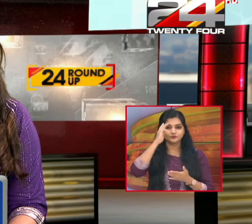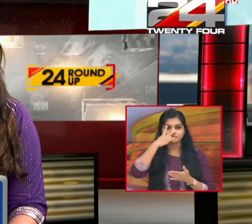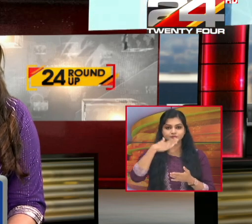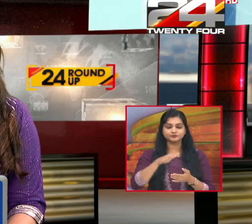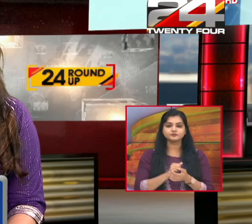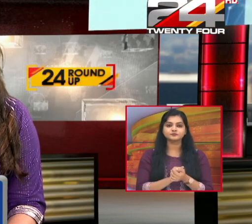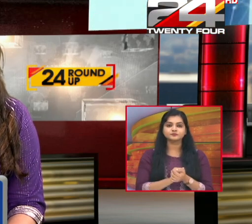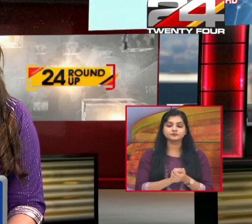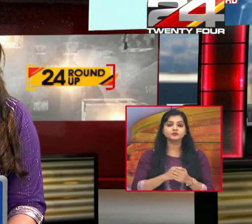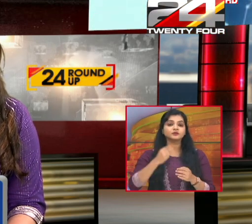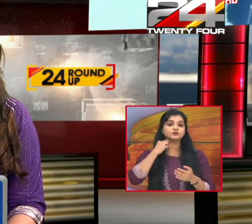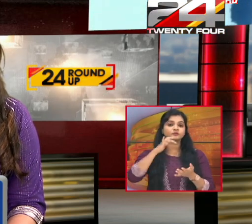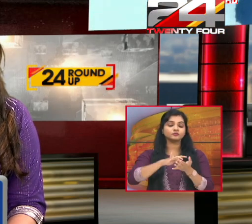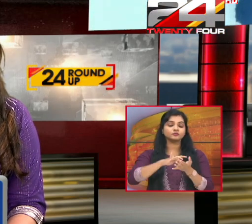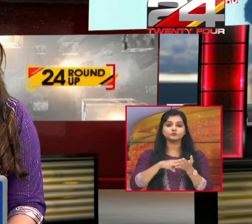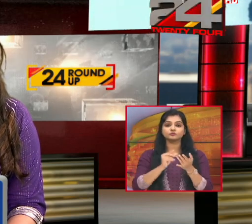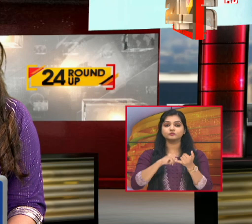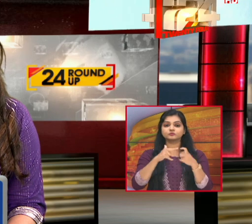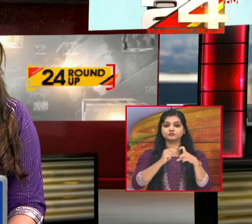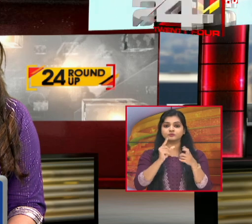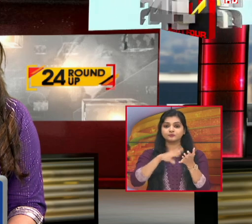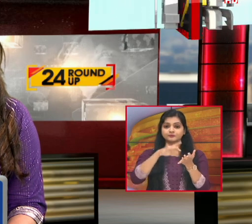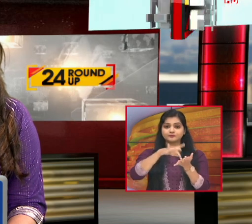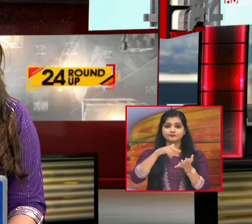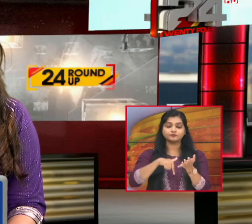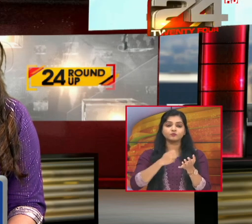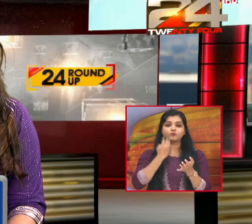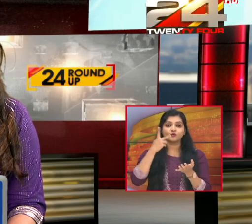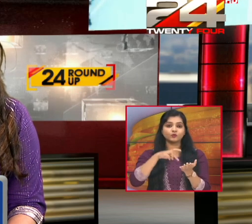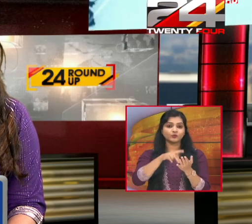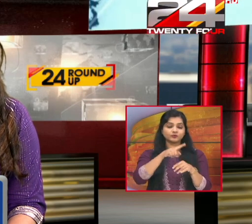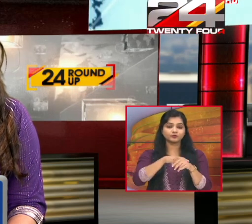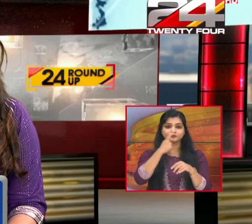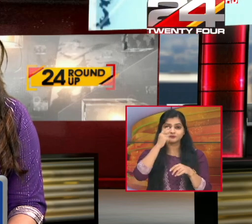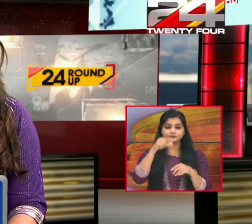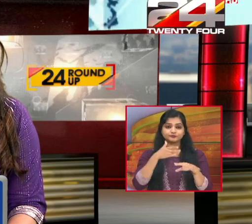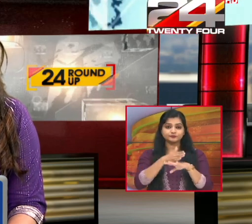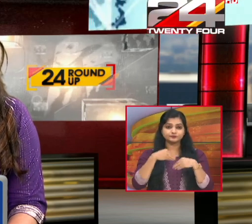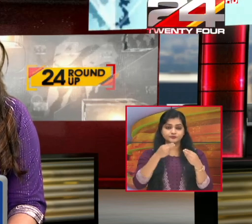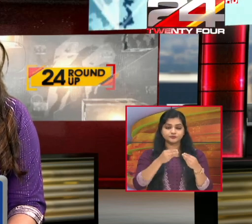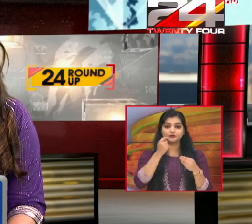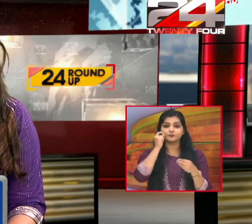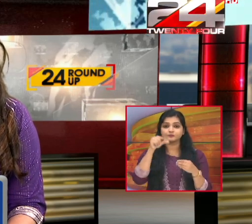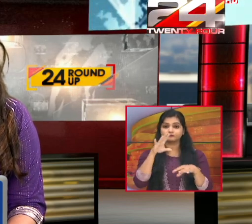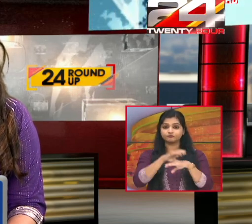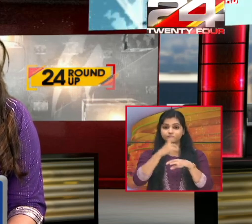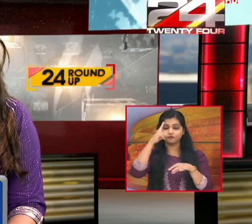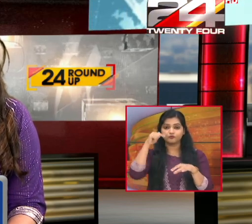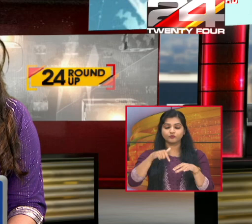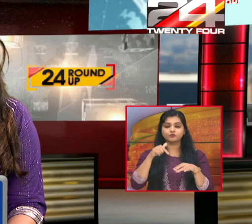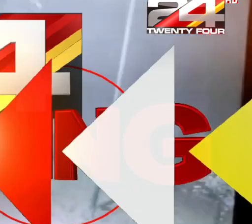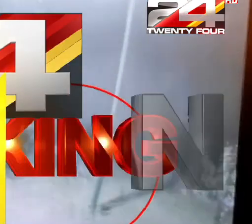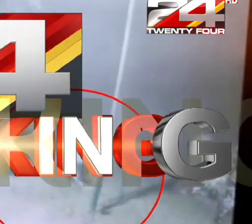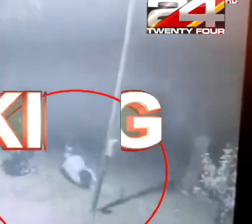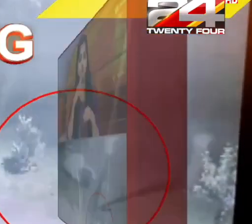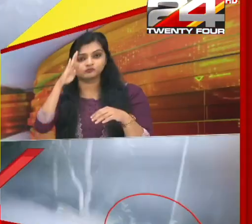റിപ്പോർട്ടുകളിലേക്ക്. തിരുവനന്തപുരം മ്യൂസിയത്ത് പ്രഭാത സവാരിക്കിടെ സ്ത്രീയെ ആക്രമിച്ച കേസിൽ അന്വേഷണ സംഘത്തെ രൂപീകരിച്ചു. കൂടുതൽ ഉദ്യോഗസ്ഥരെയും ഷാഡോ